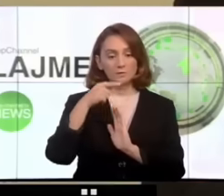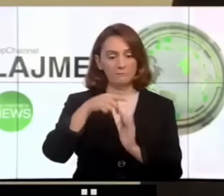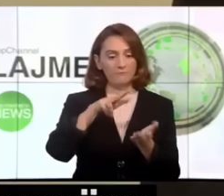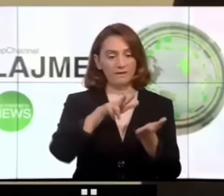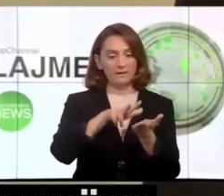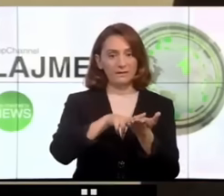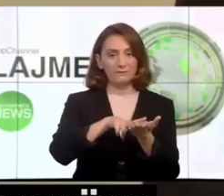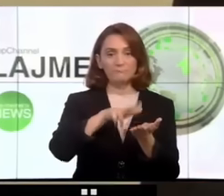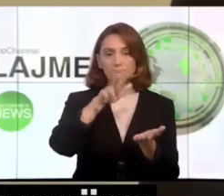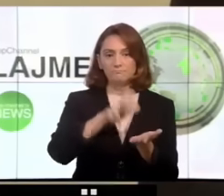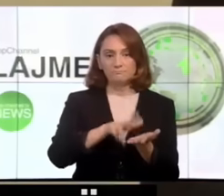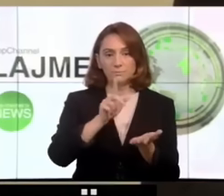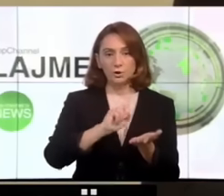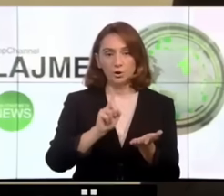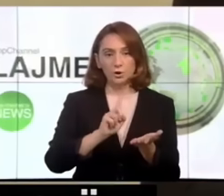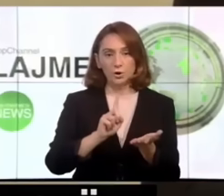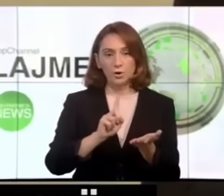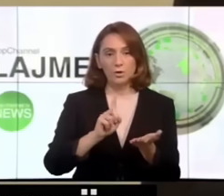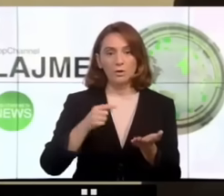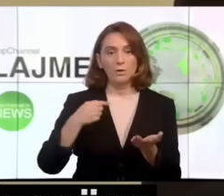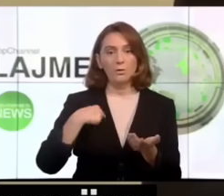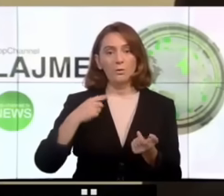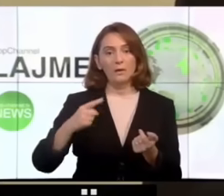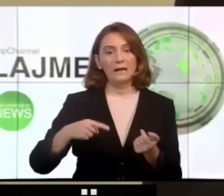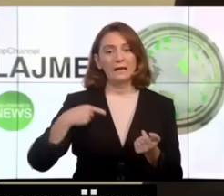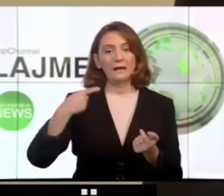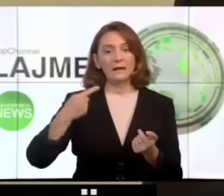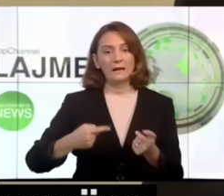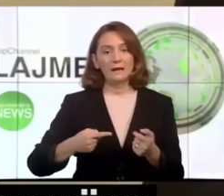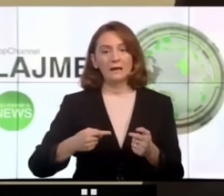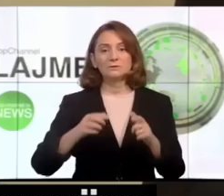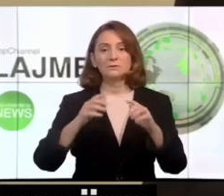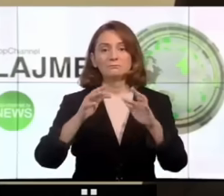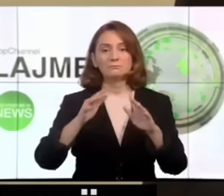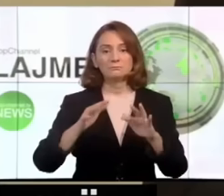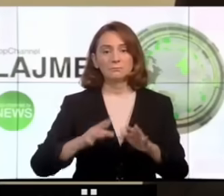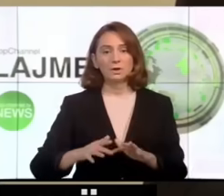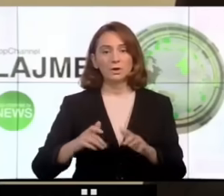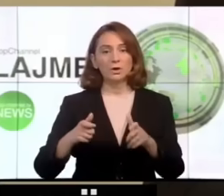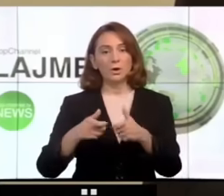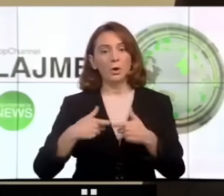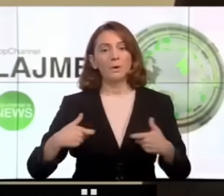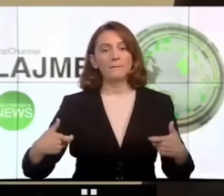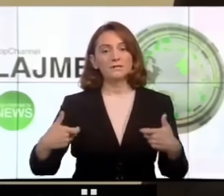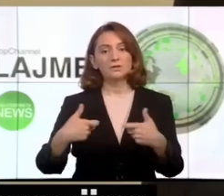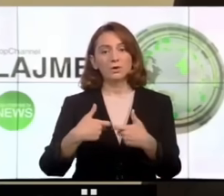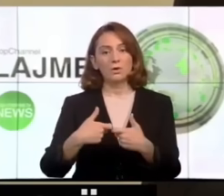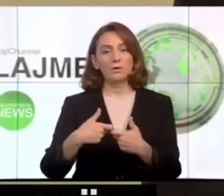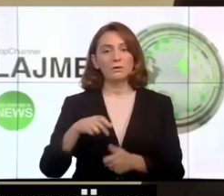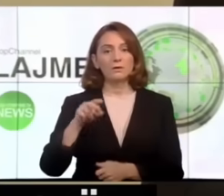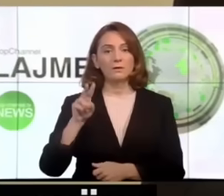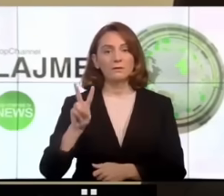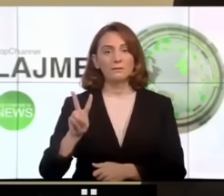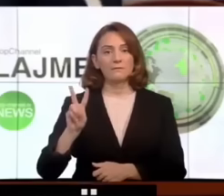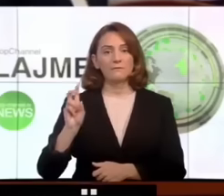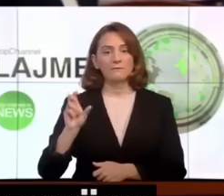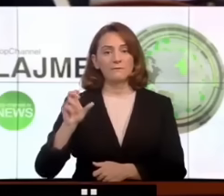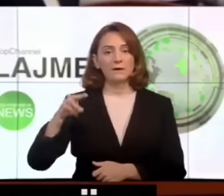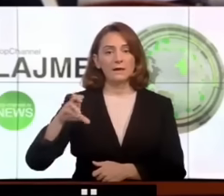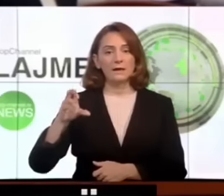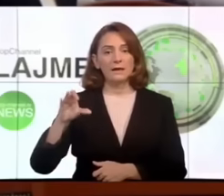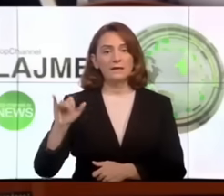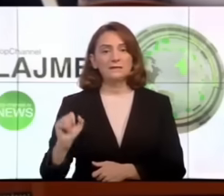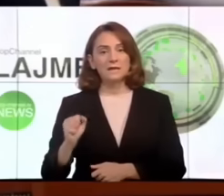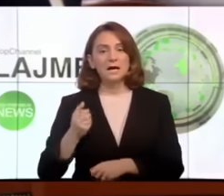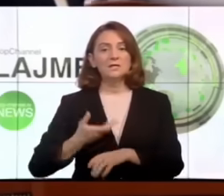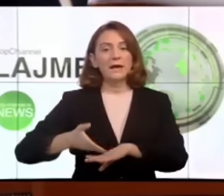miratohet, që nesër, si kryetare e kuvendit, do t'i drejtohem Komisionit Venecias për të marrë një mendim të